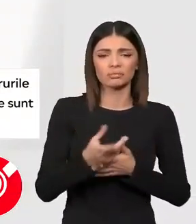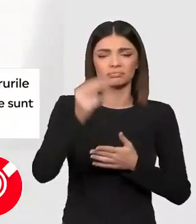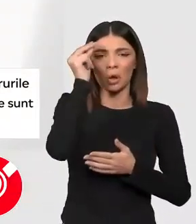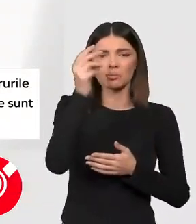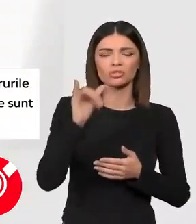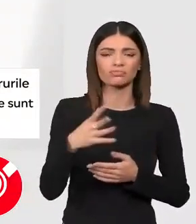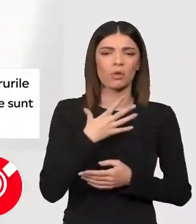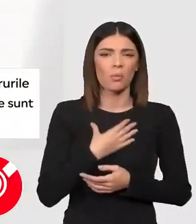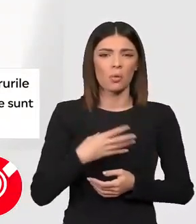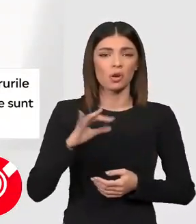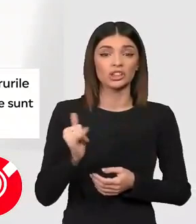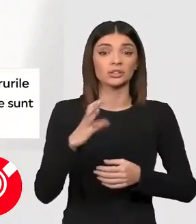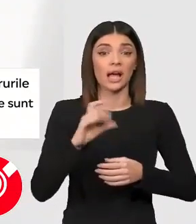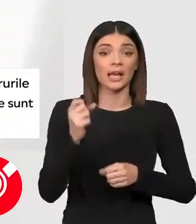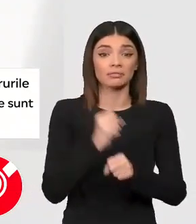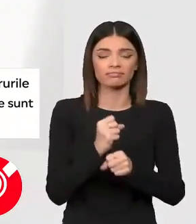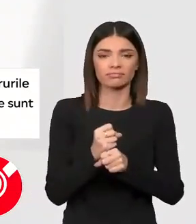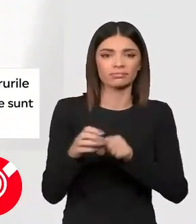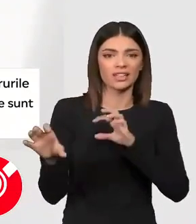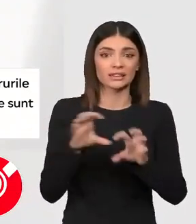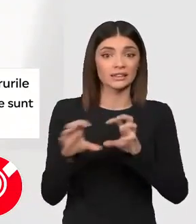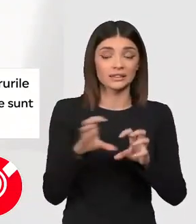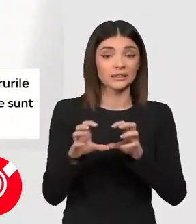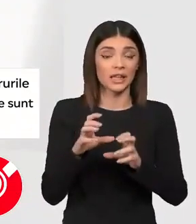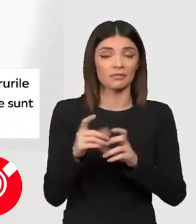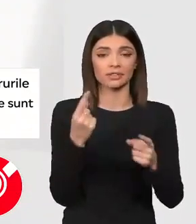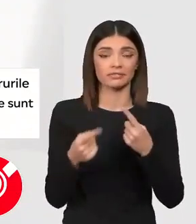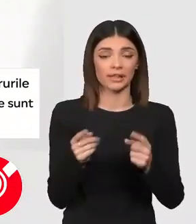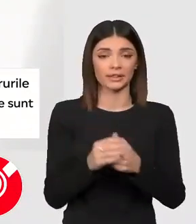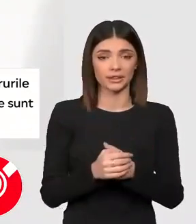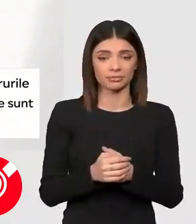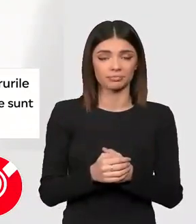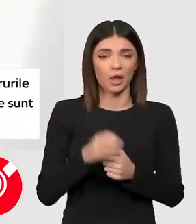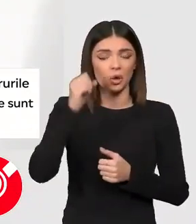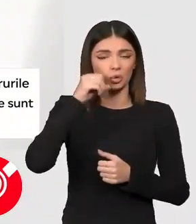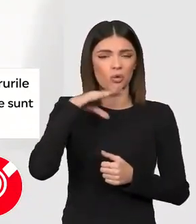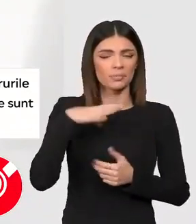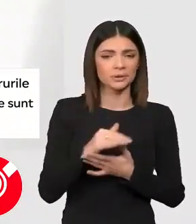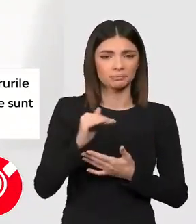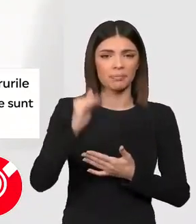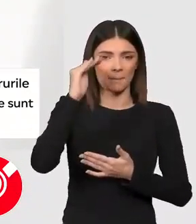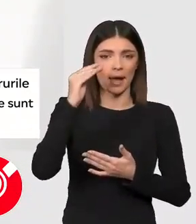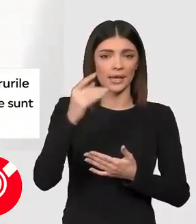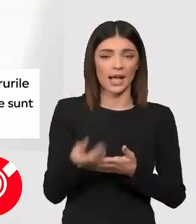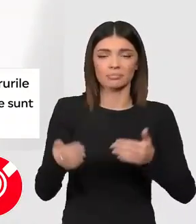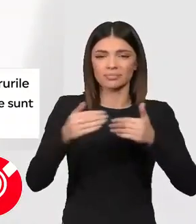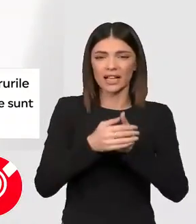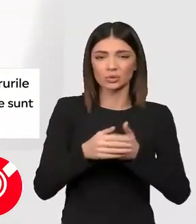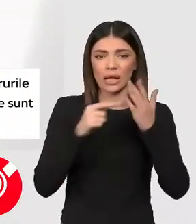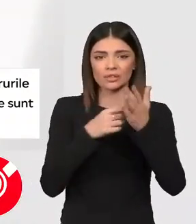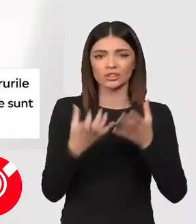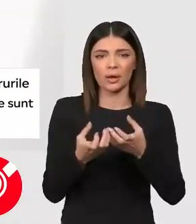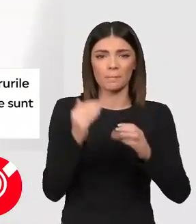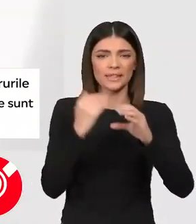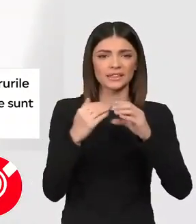-au transformat acum în niște activități copleșitoare, obositoare de-a dreptul, care mai degrabă te calcă pe nervi. Adulții maschează asta printr-o